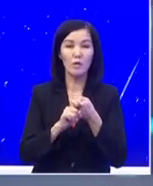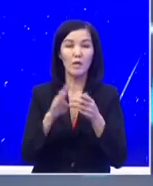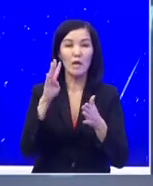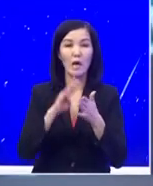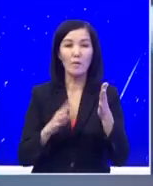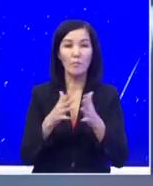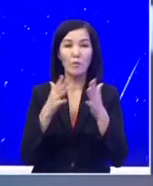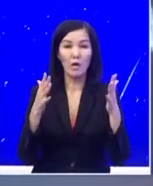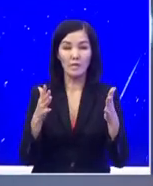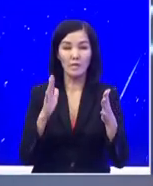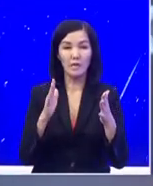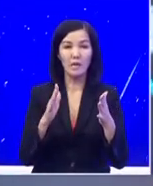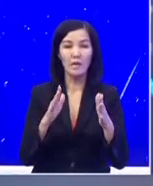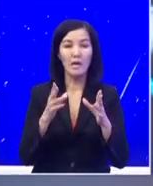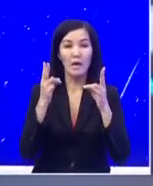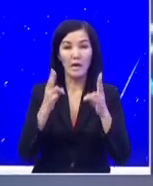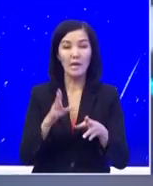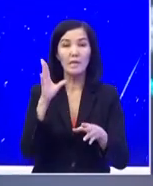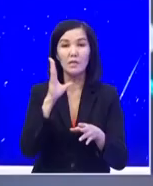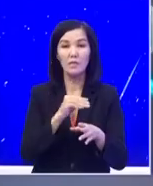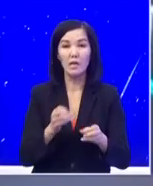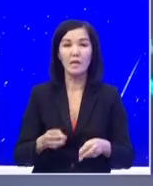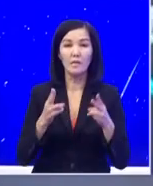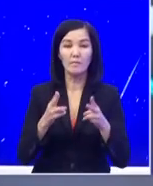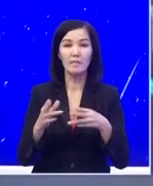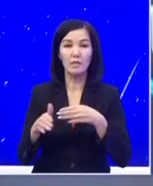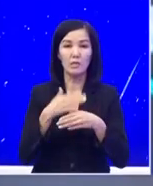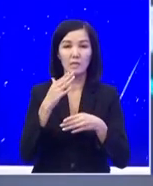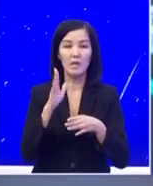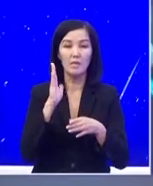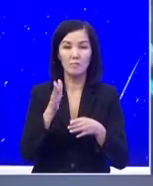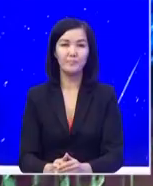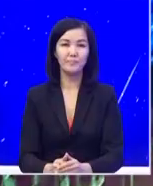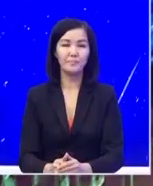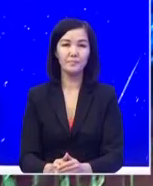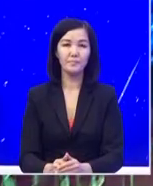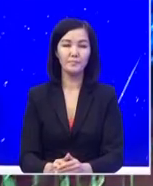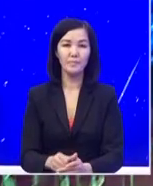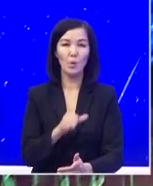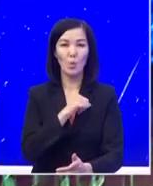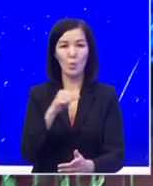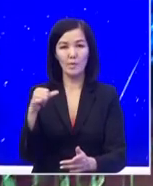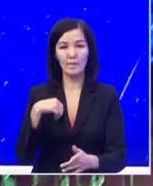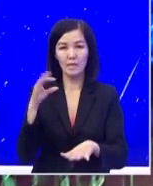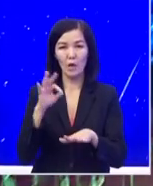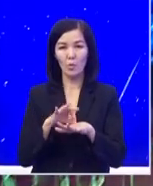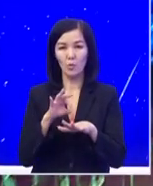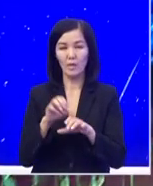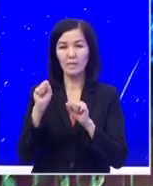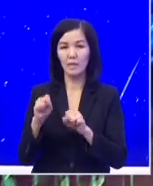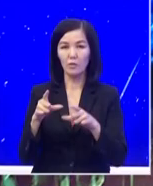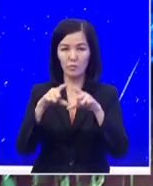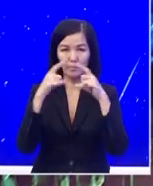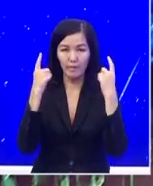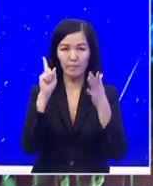көлемі артады. Ал соңғы қайғылы жағдайларға алып келсе, қылмыстық жазаға тартылуы мүмкін. Өзіңді індеттен сақтау үшін бетперде